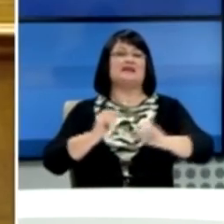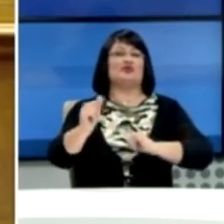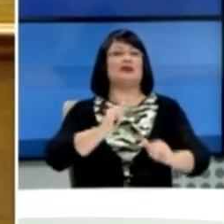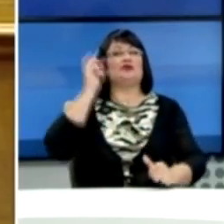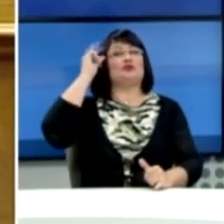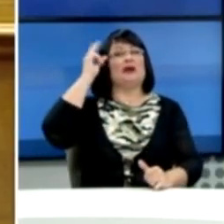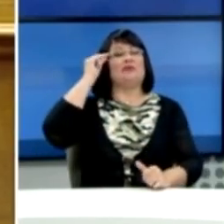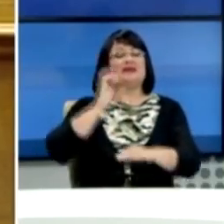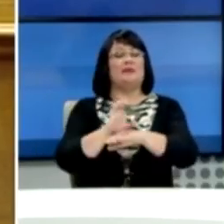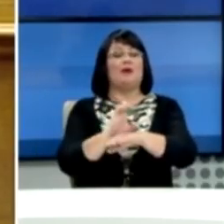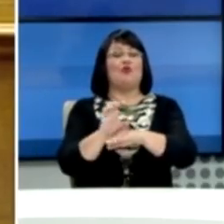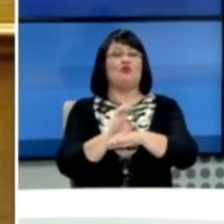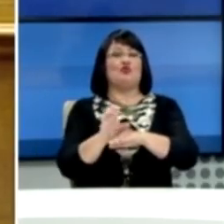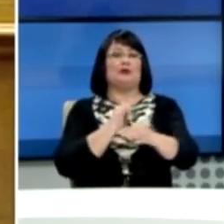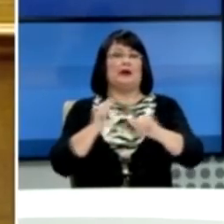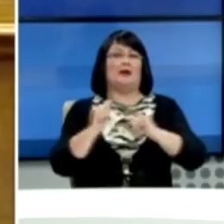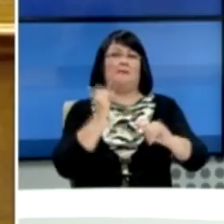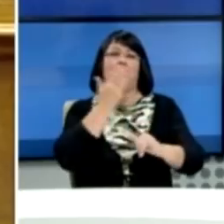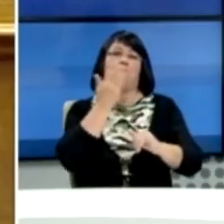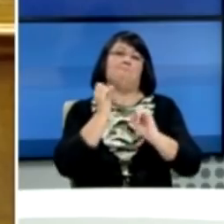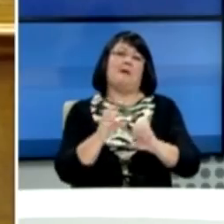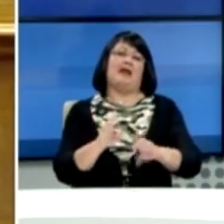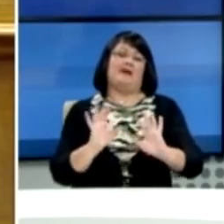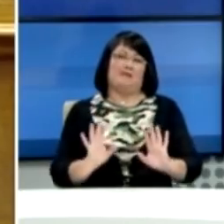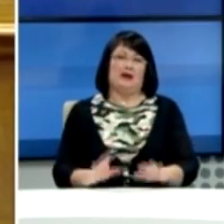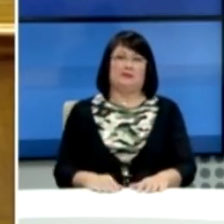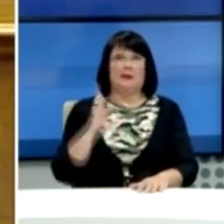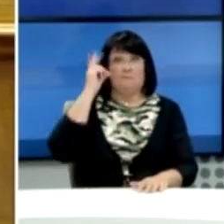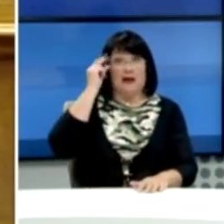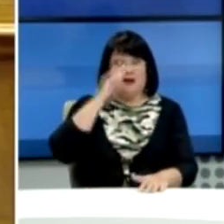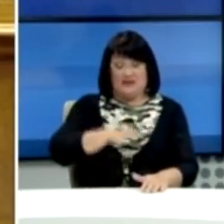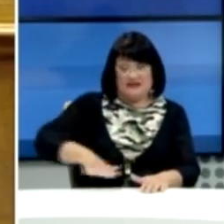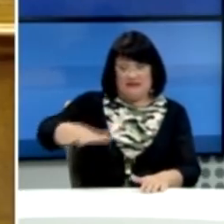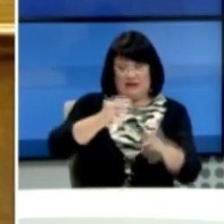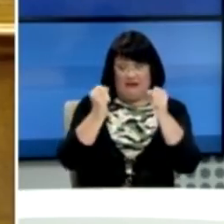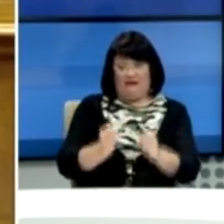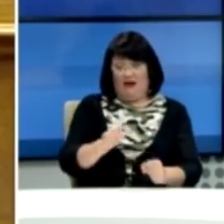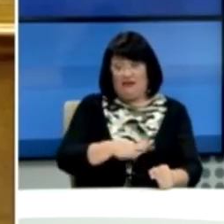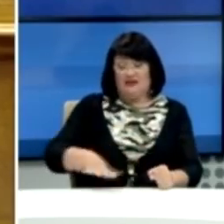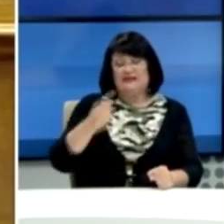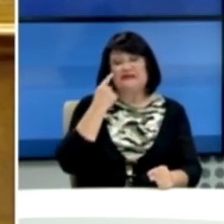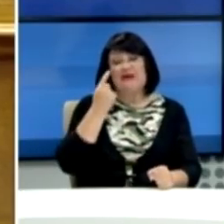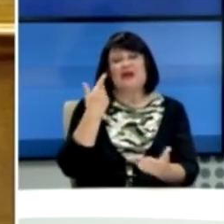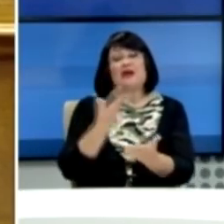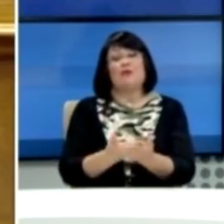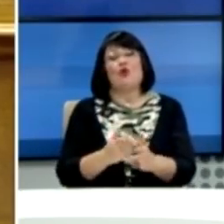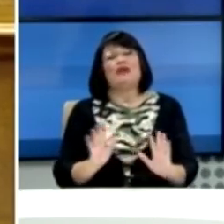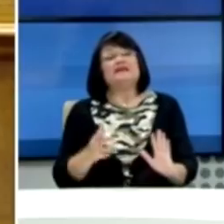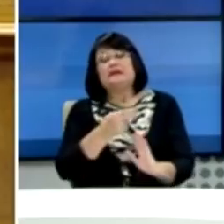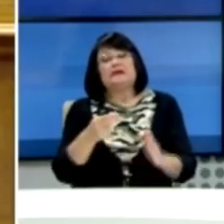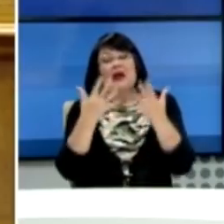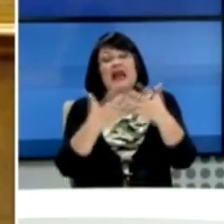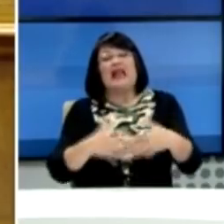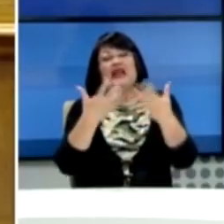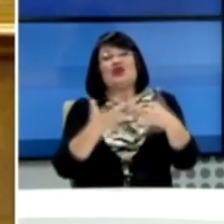ΑΕΗ. Η κατάσταση στα πανεπιστήμια αποδεικνύει περίτρανα τι σημαίνει τελικά λειτουργία